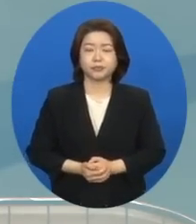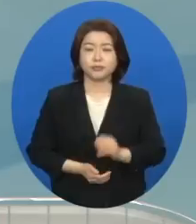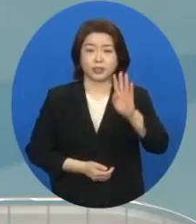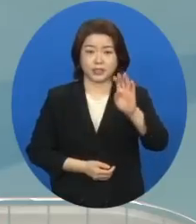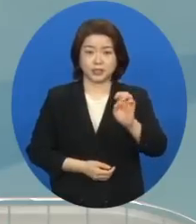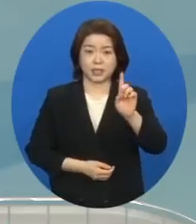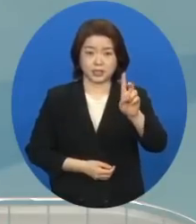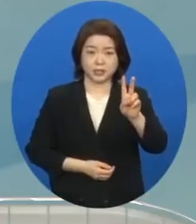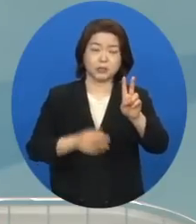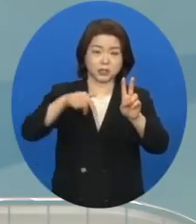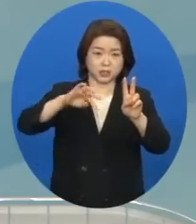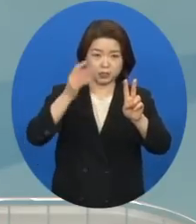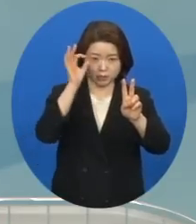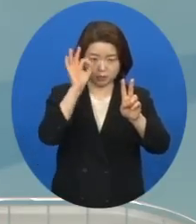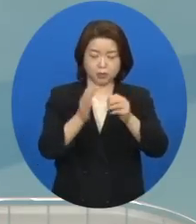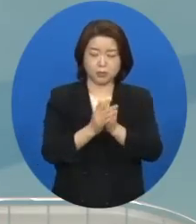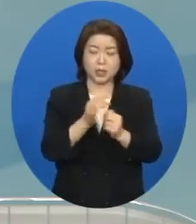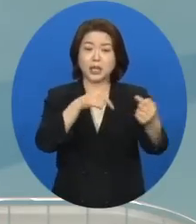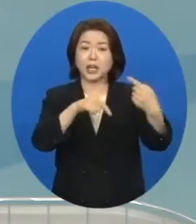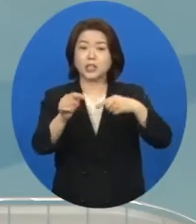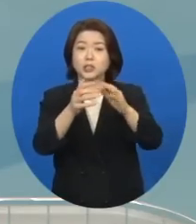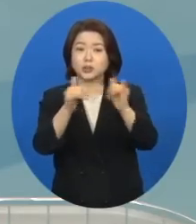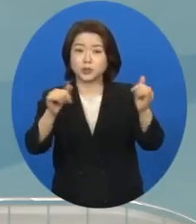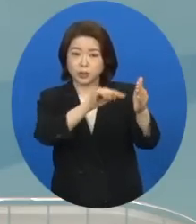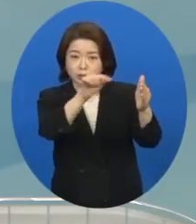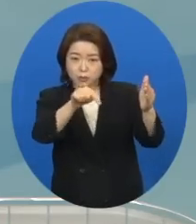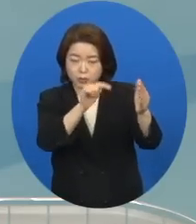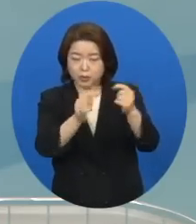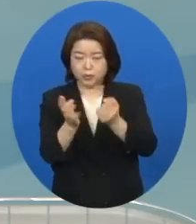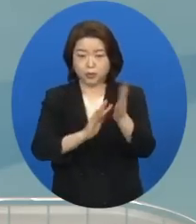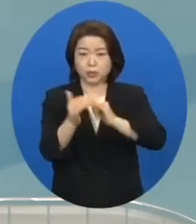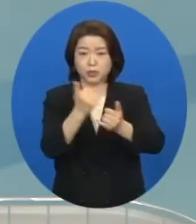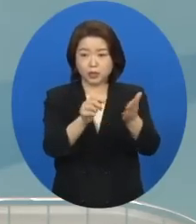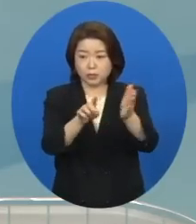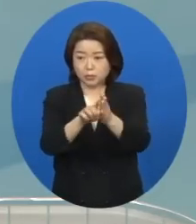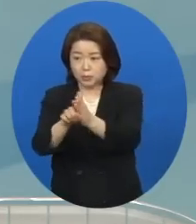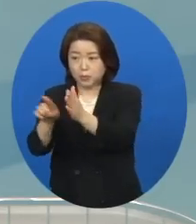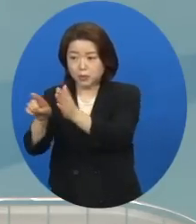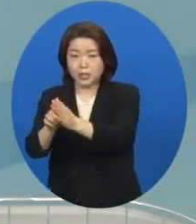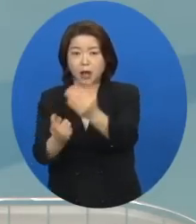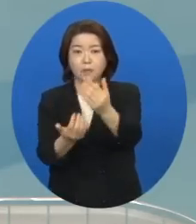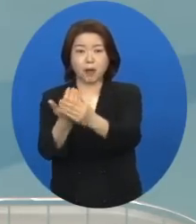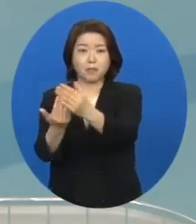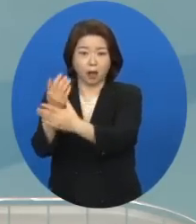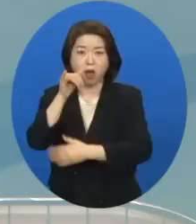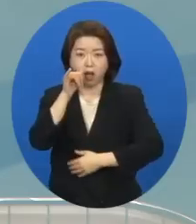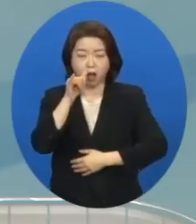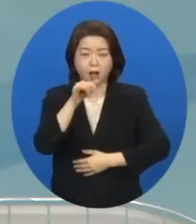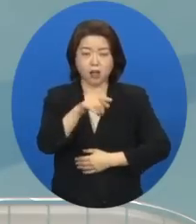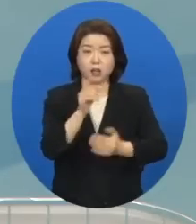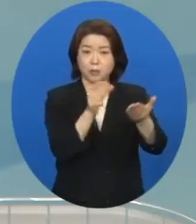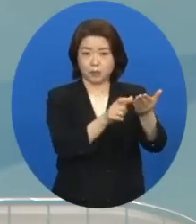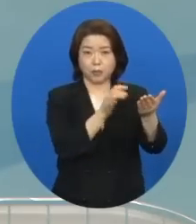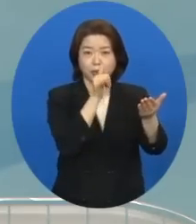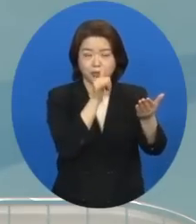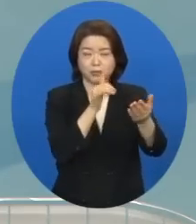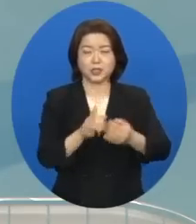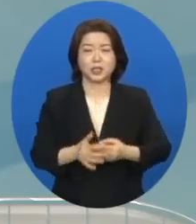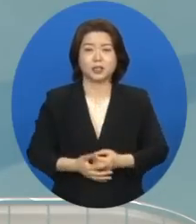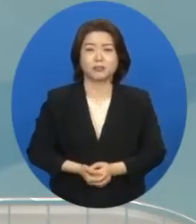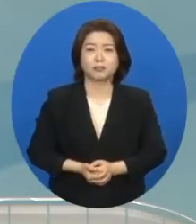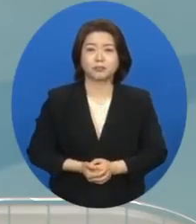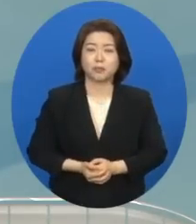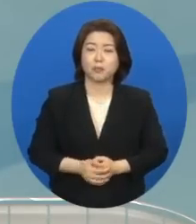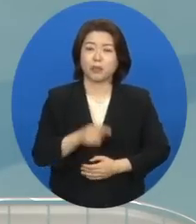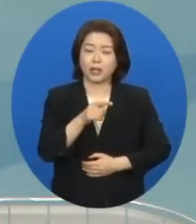42절에 보면 지도자 가운데서도 예수를 믿는 사람이 많이 생겼으나 그렇게 말씀합니다. 이